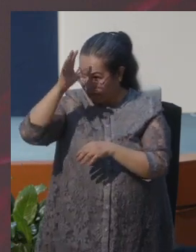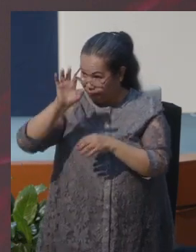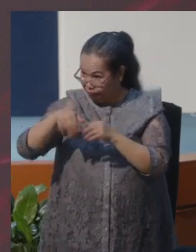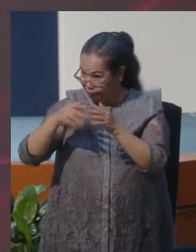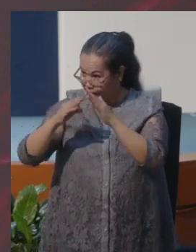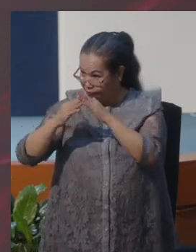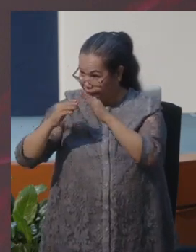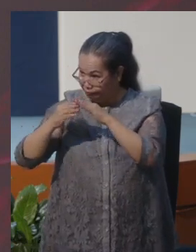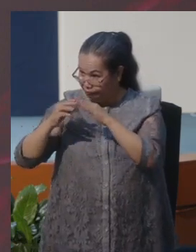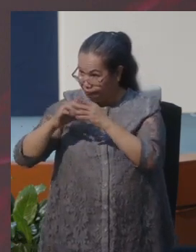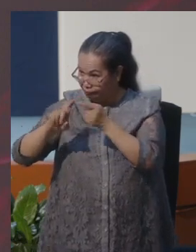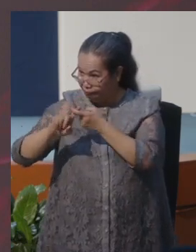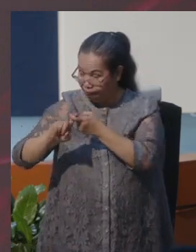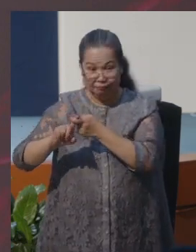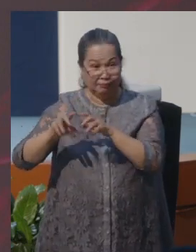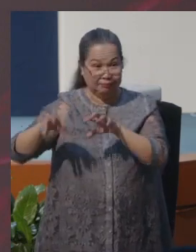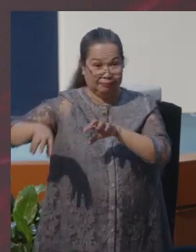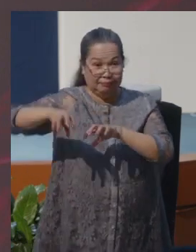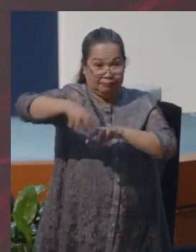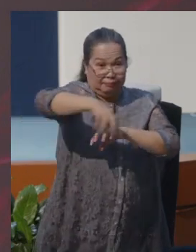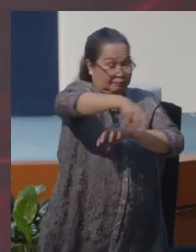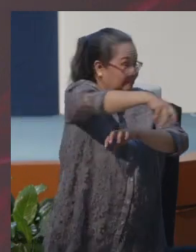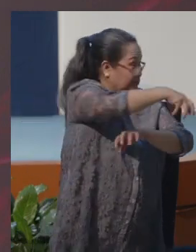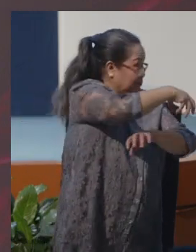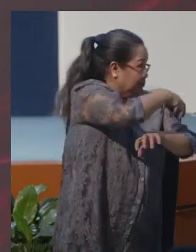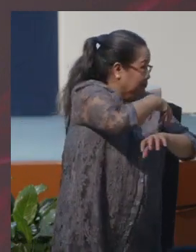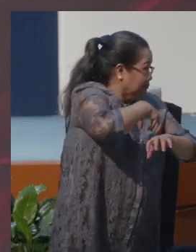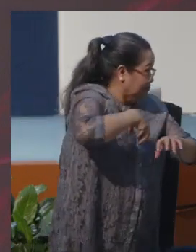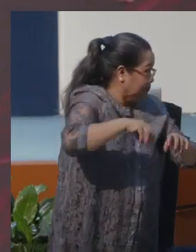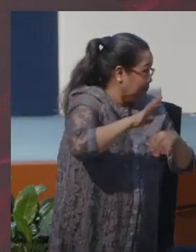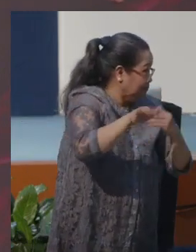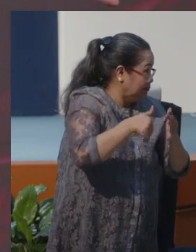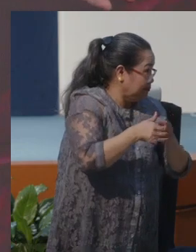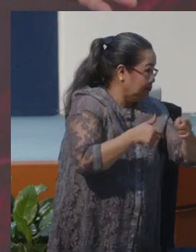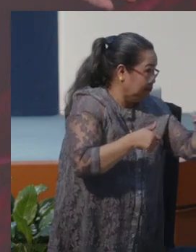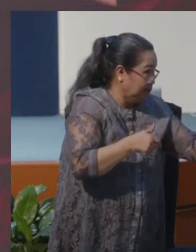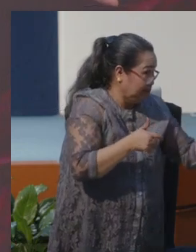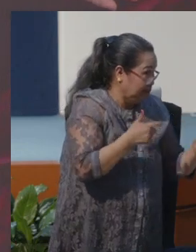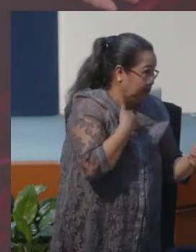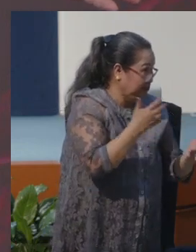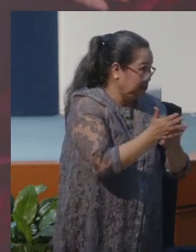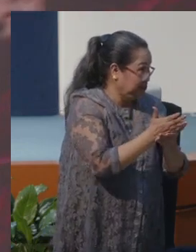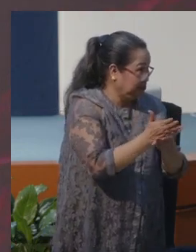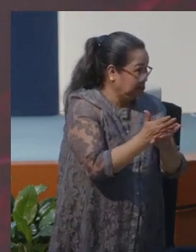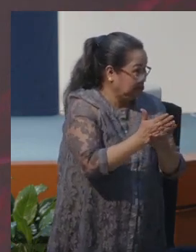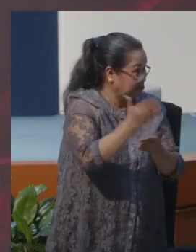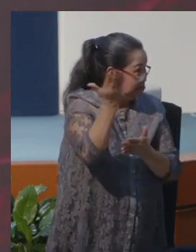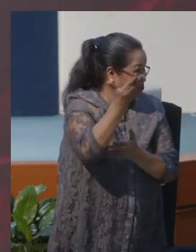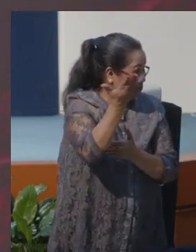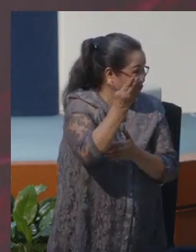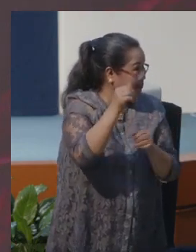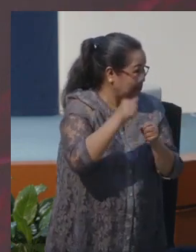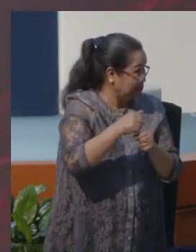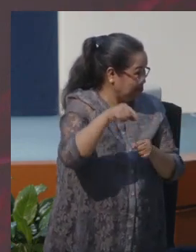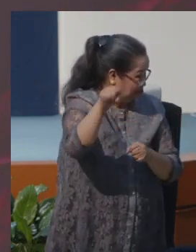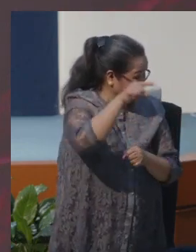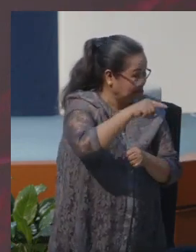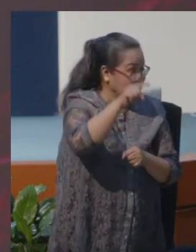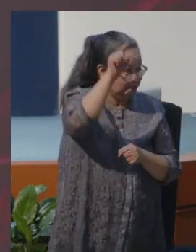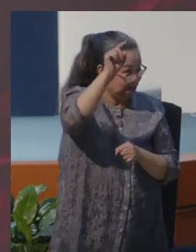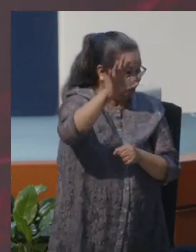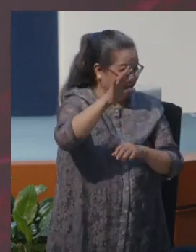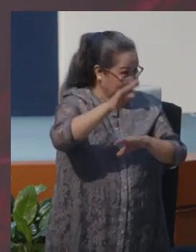kabarangay. To the ends of the earth. Nasa ends of the earth na po tayo. Tayo po ay tinawag din ng